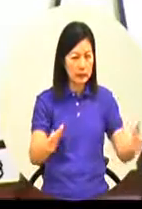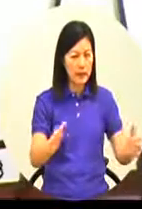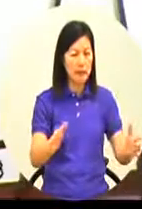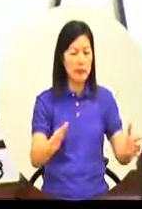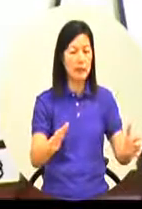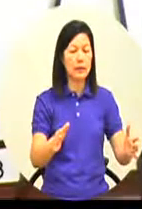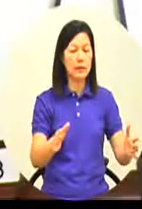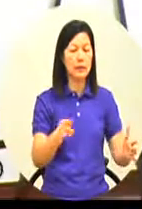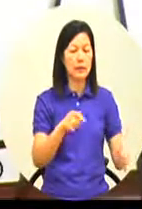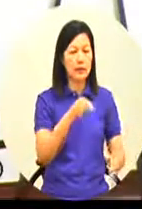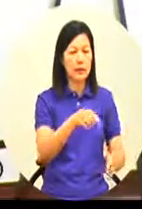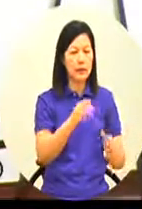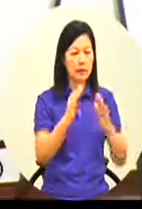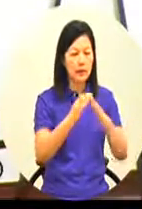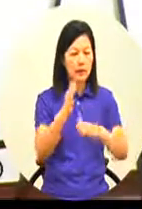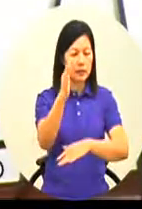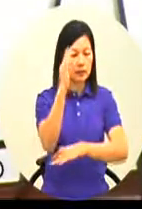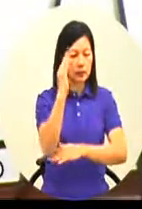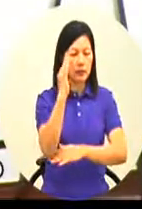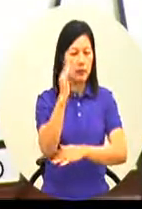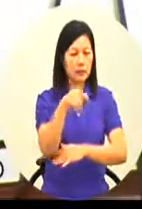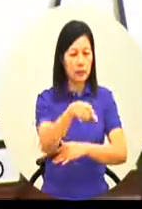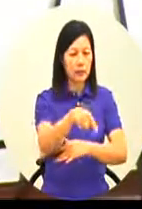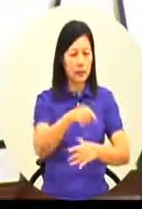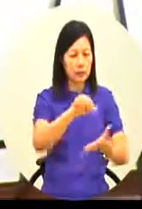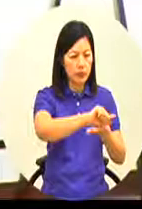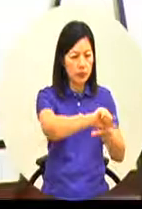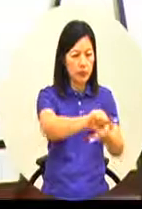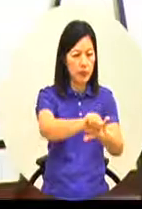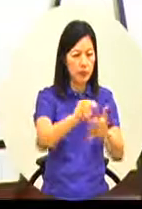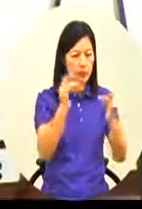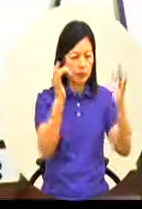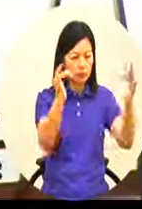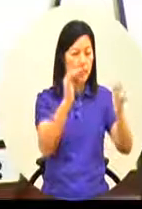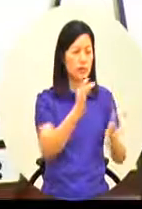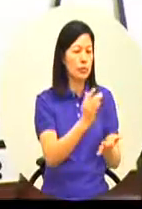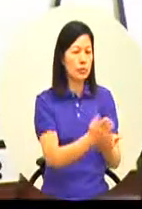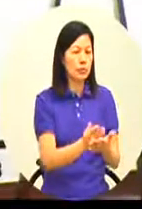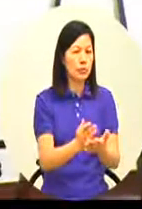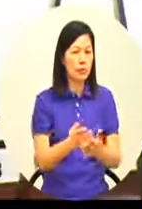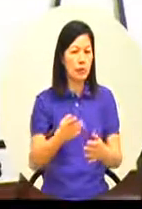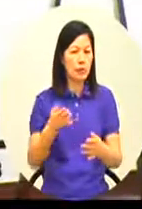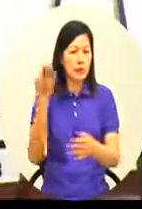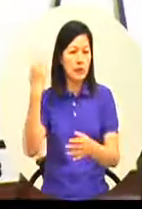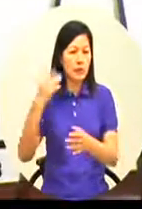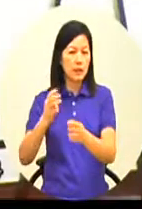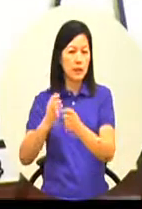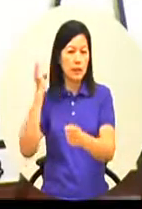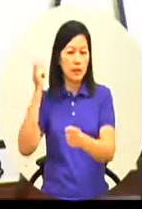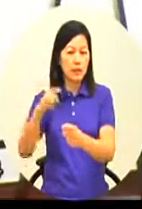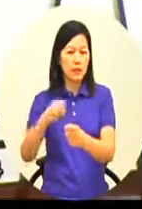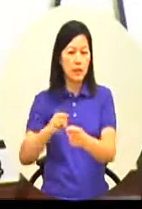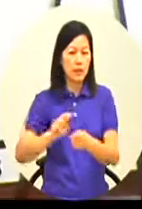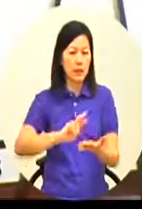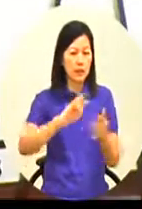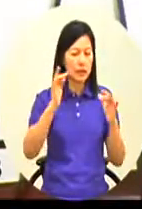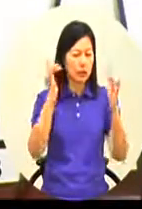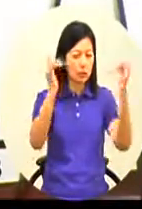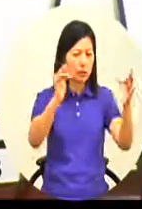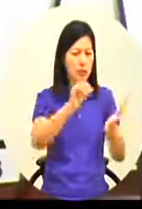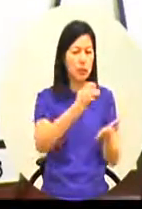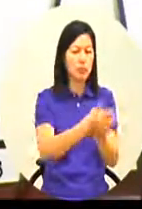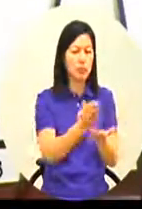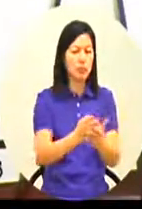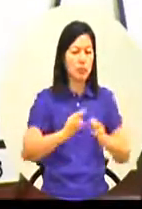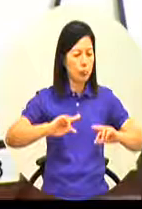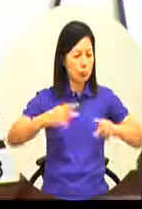十年来这些市政府所种的这些树种跟过去30年前开始种的树种其实不断的在更新，不断的在进步。